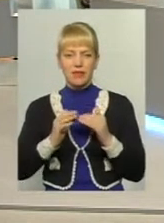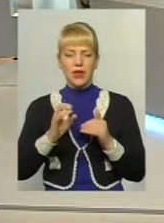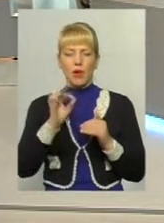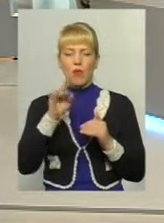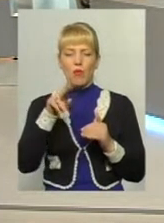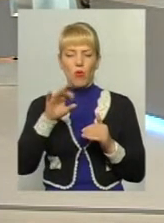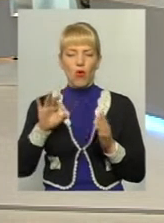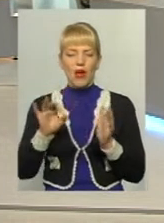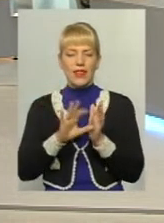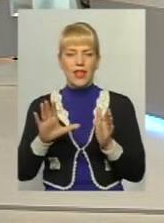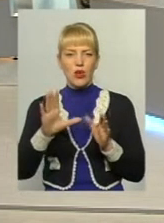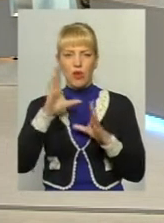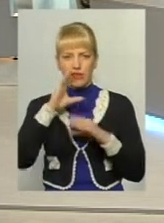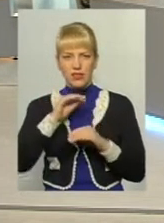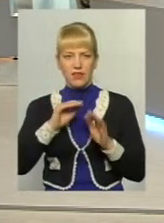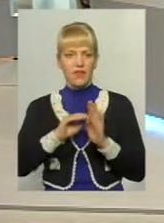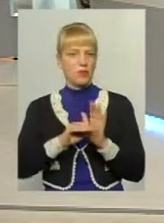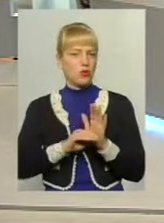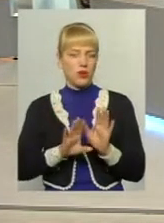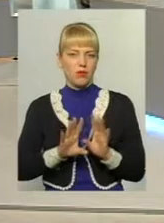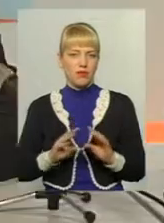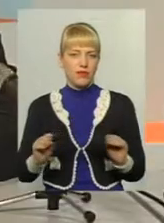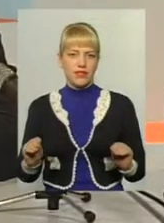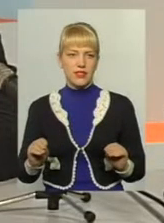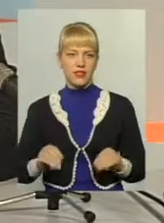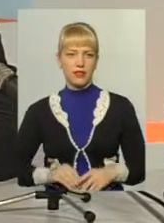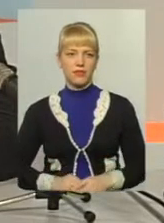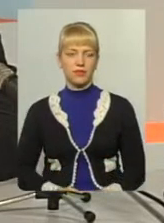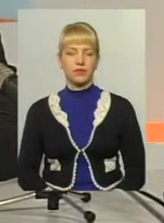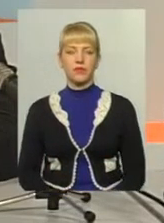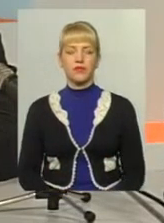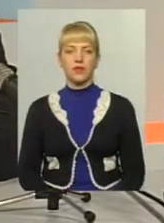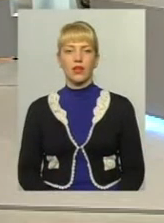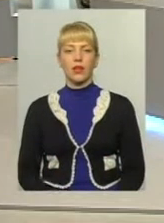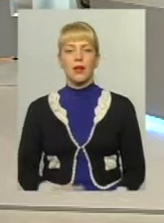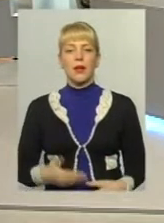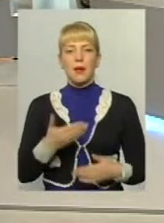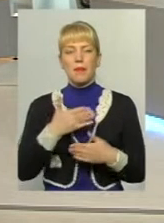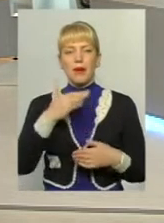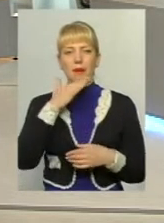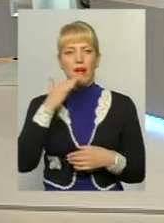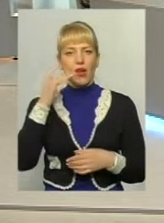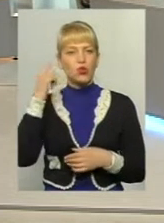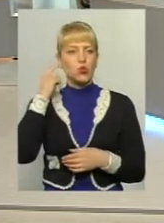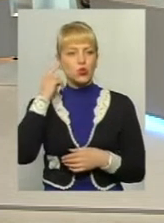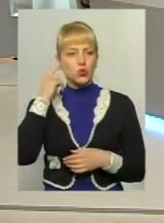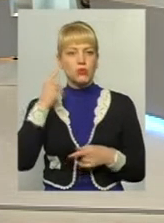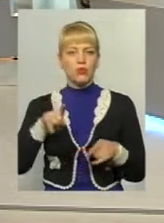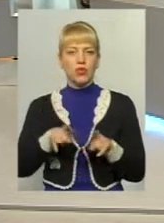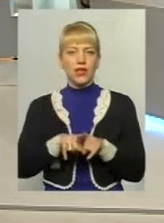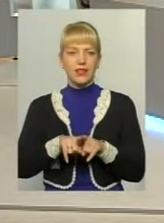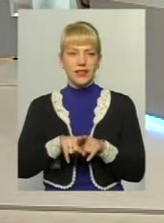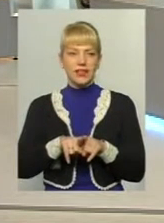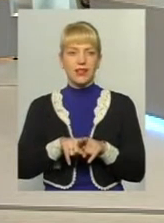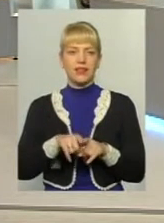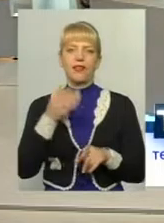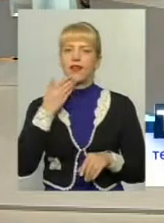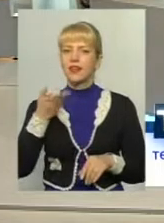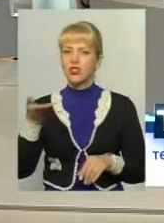Тільки, зокрема, по програмі. Ну, як зразу виникає, спадає на думку, це допомога по